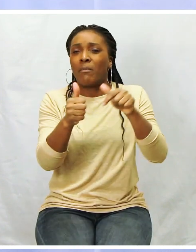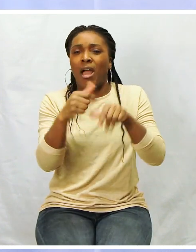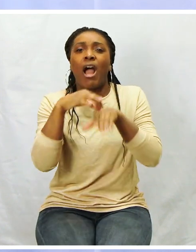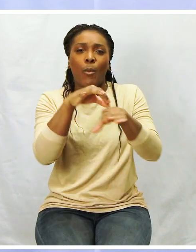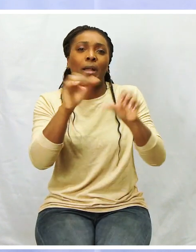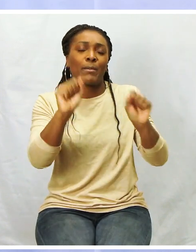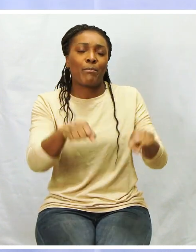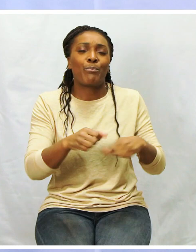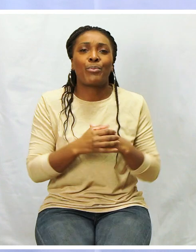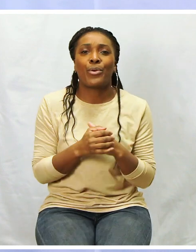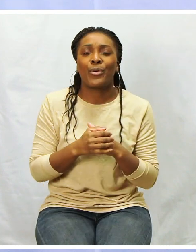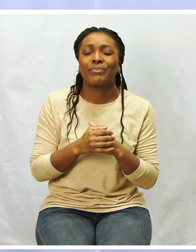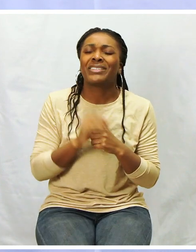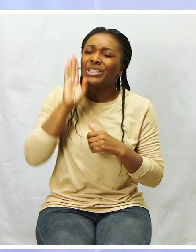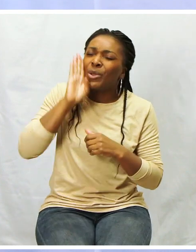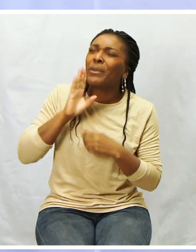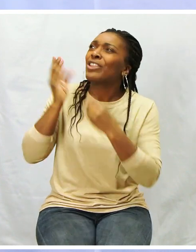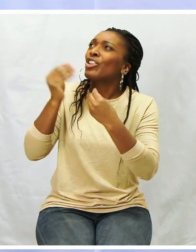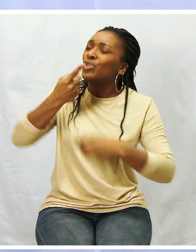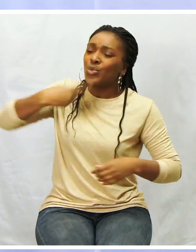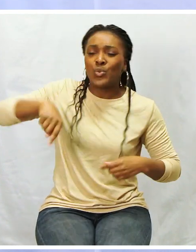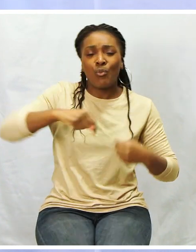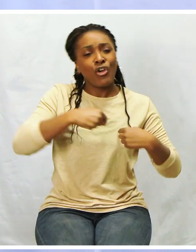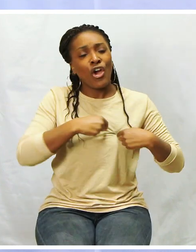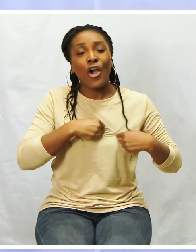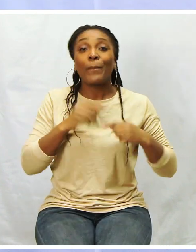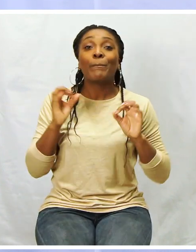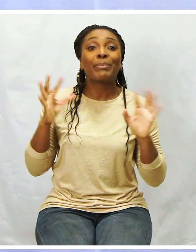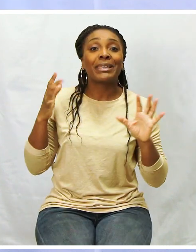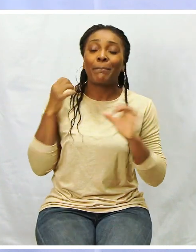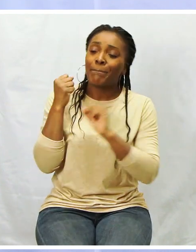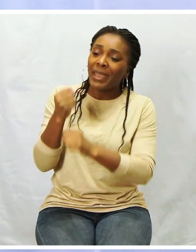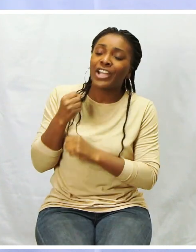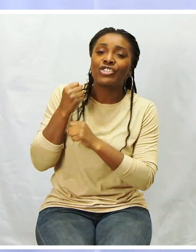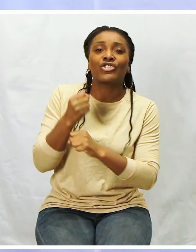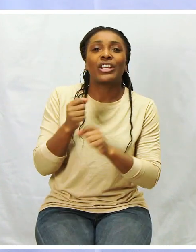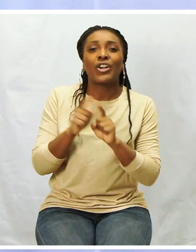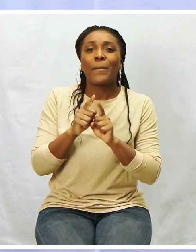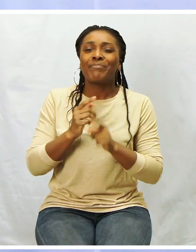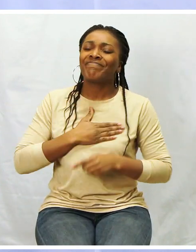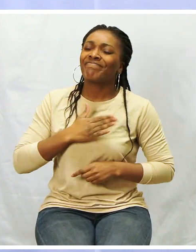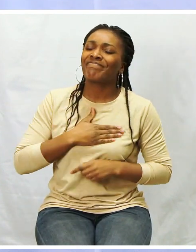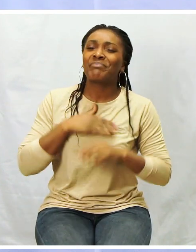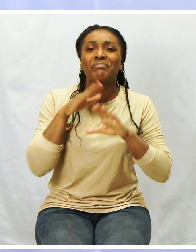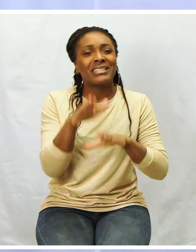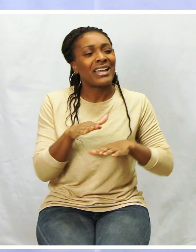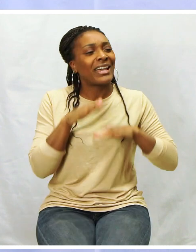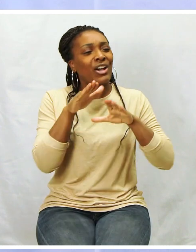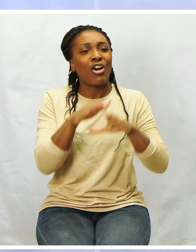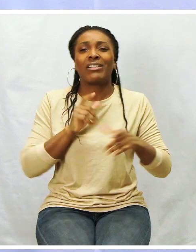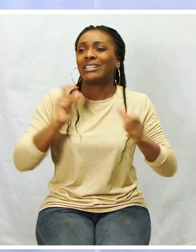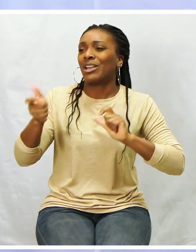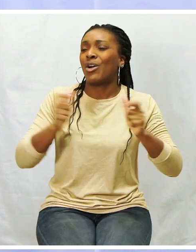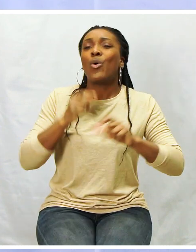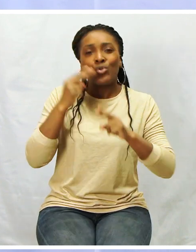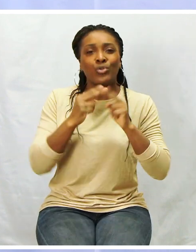accompagner. Donne-nous à chacun ce cœur de berger, ces sentiments, ces entrailles de miséricorde les uns pour les autres. Dans